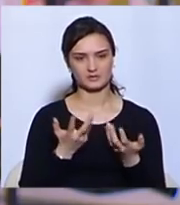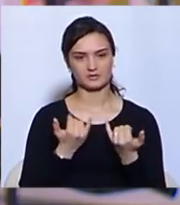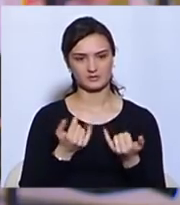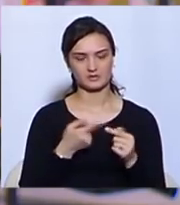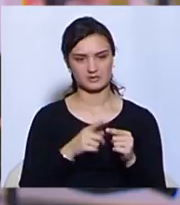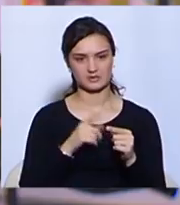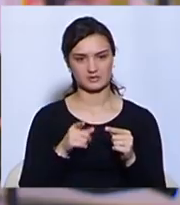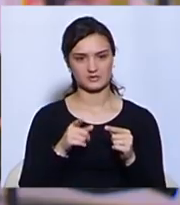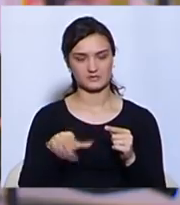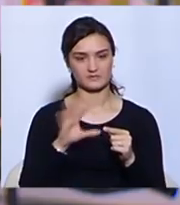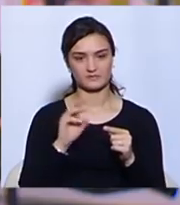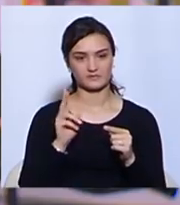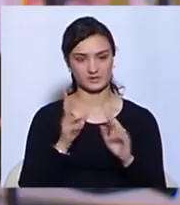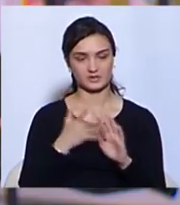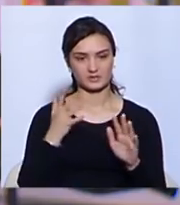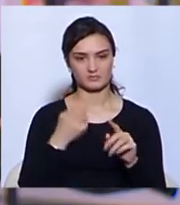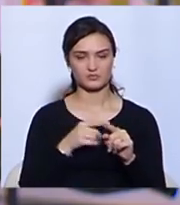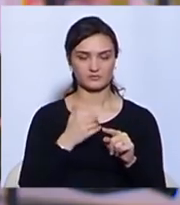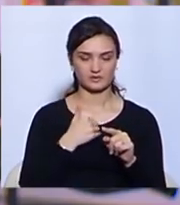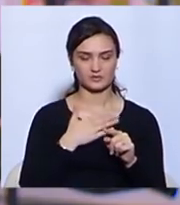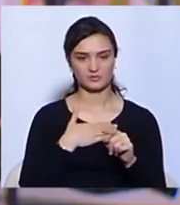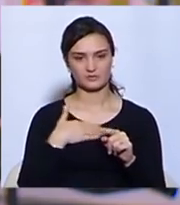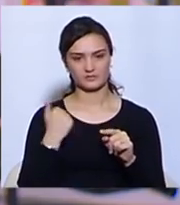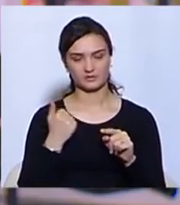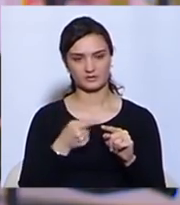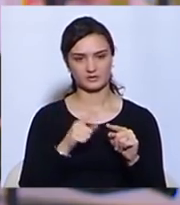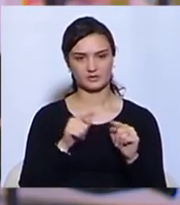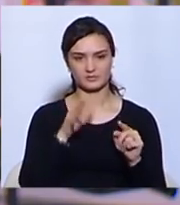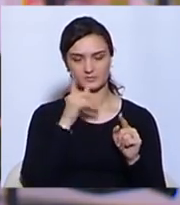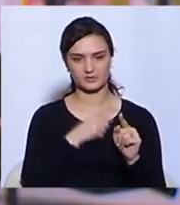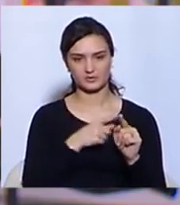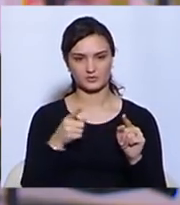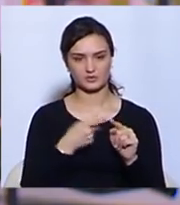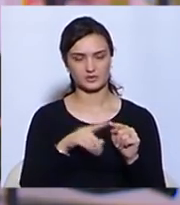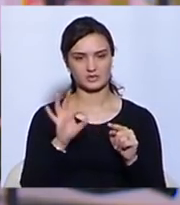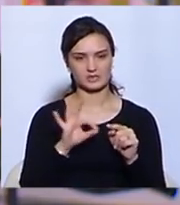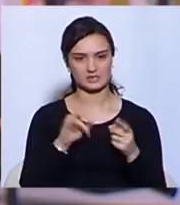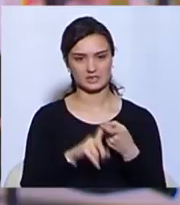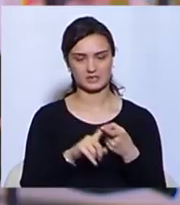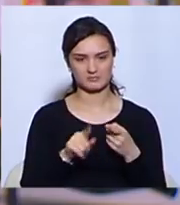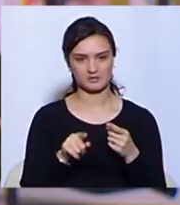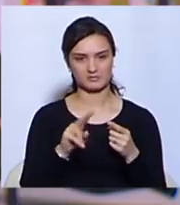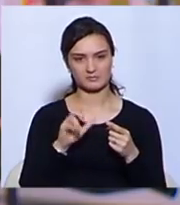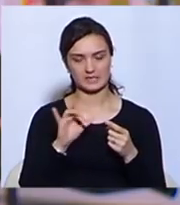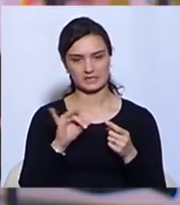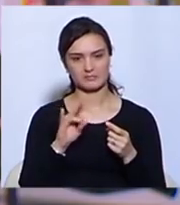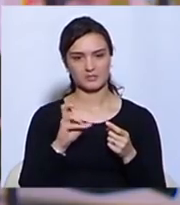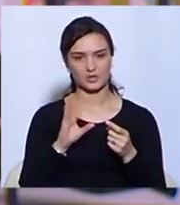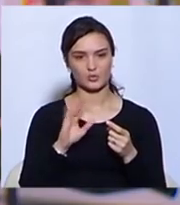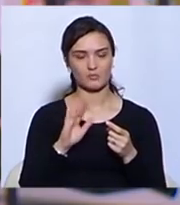ეს ყოველას კურს არ უნდა მოხდეს, ჩვენ ეს გვინდა თუ არ გვინდა გარკვეულ პერიოდში და ეს ეხება